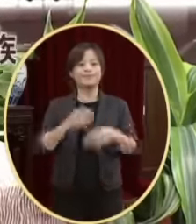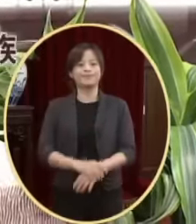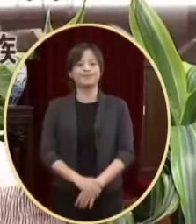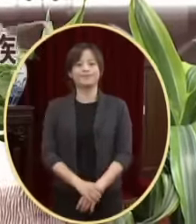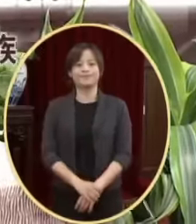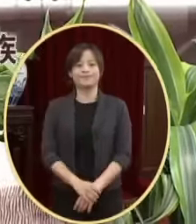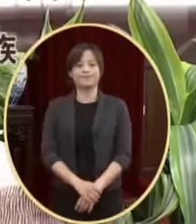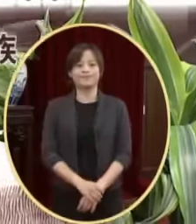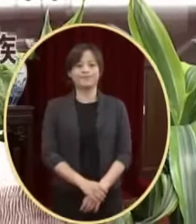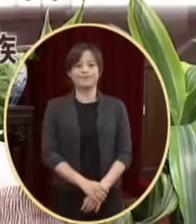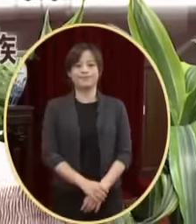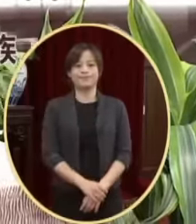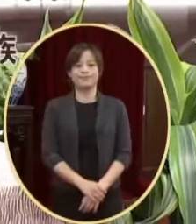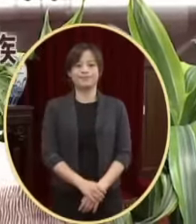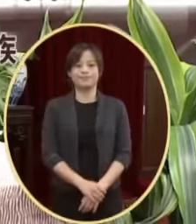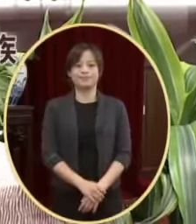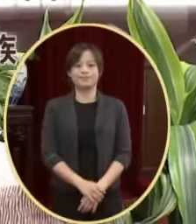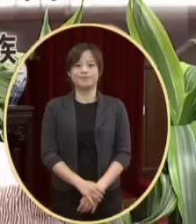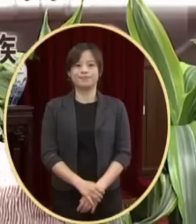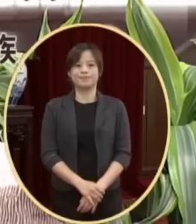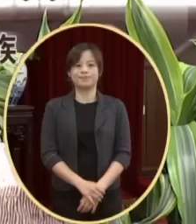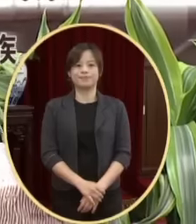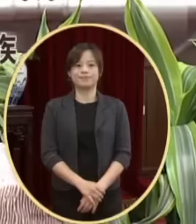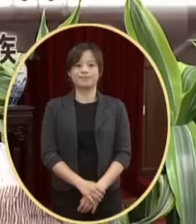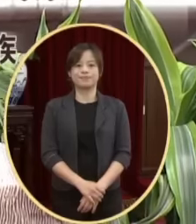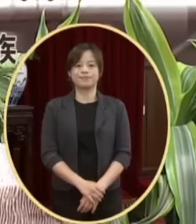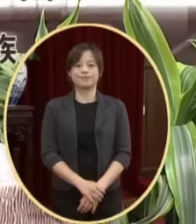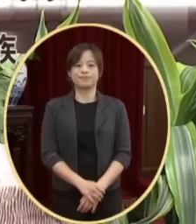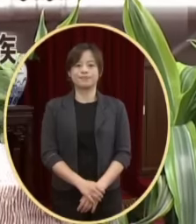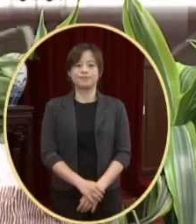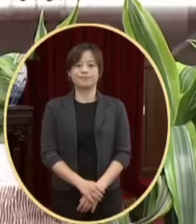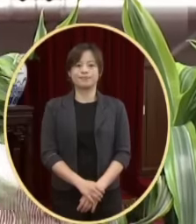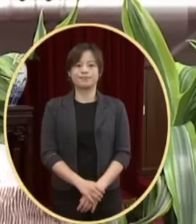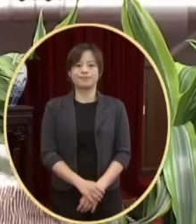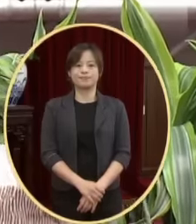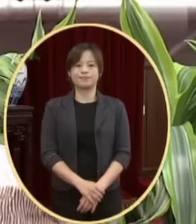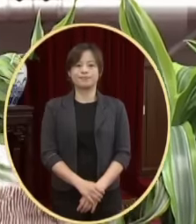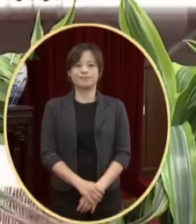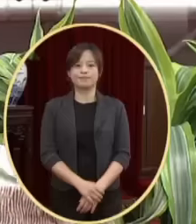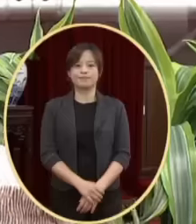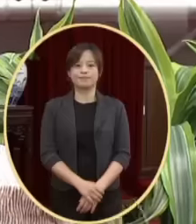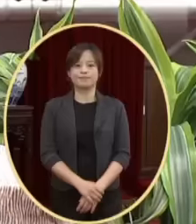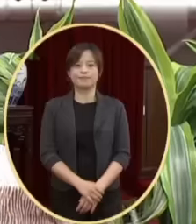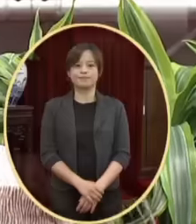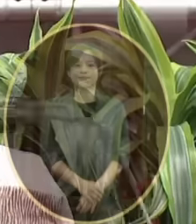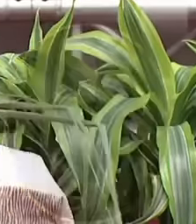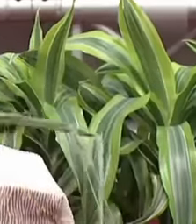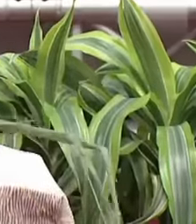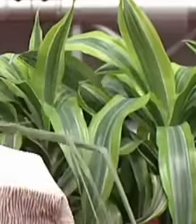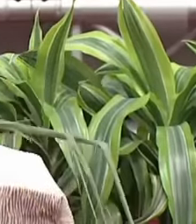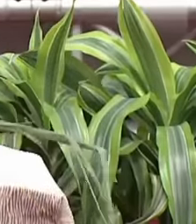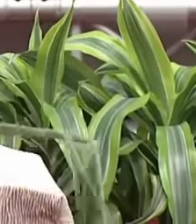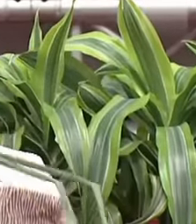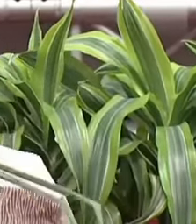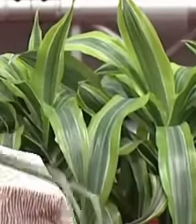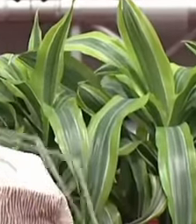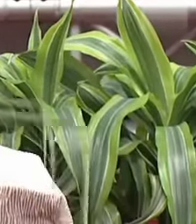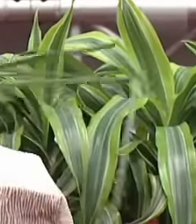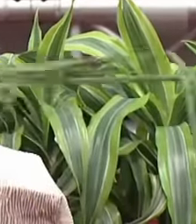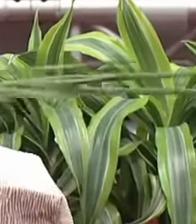魔术，内抓是瓦迪干那巴黎县，这个还巴黎市，多的今天都丢人，都那马基斯奈，这个哎说他速度的足够